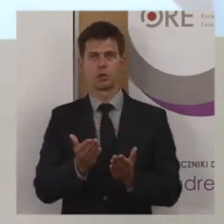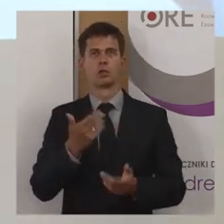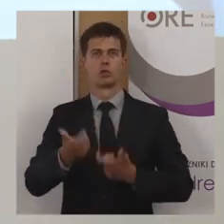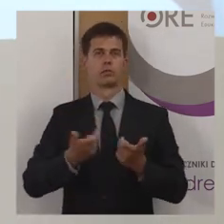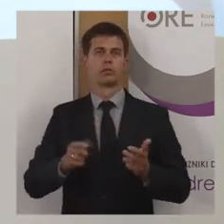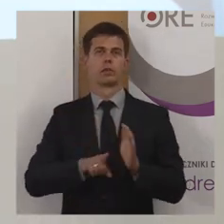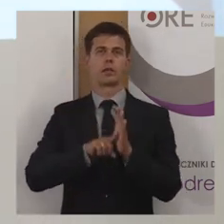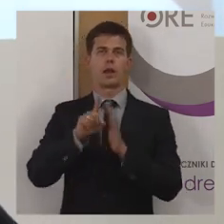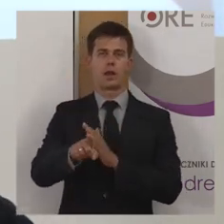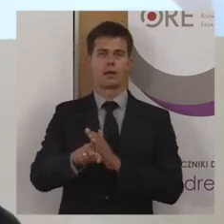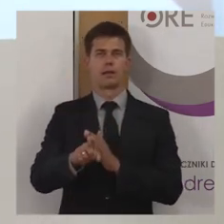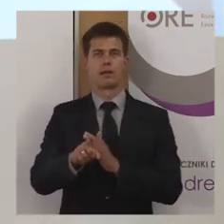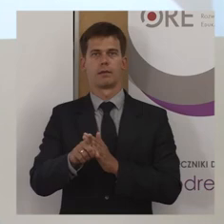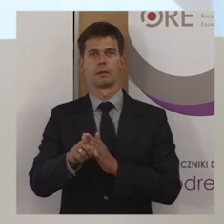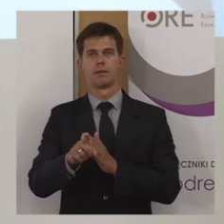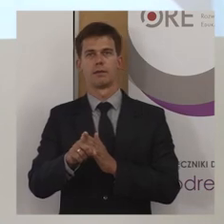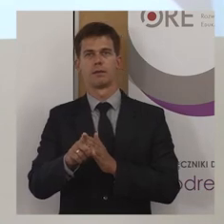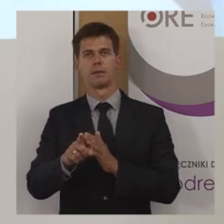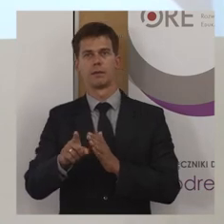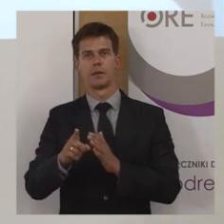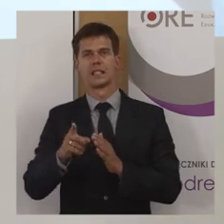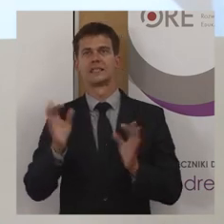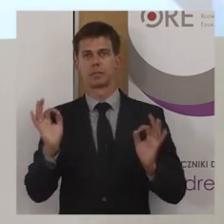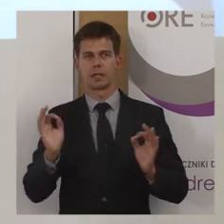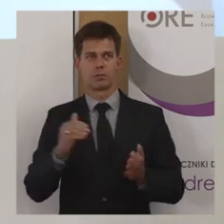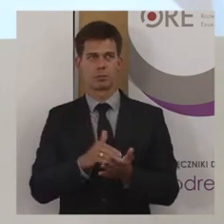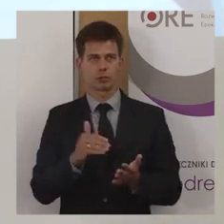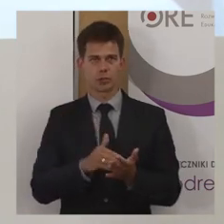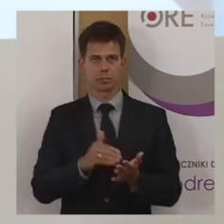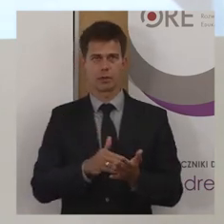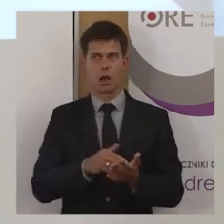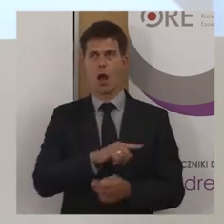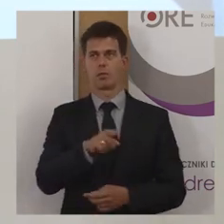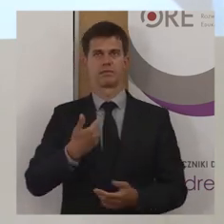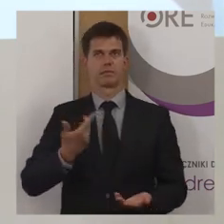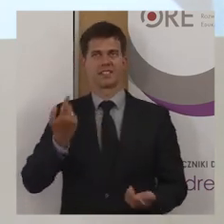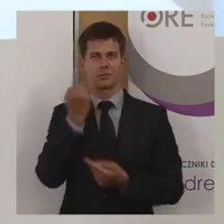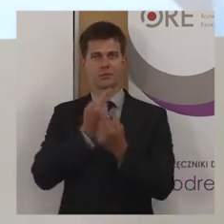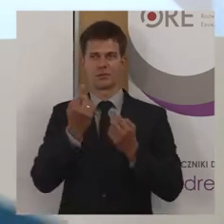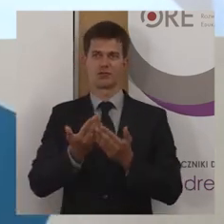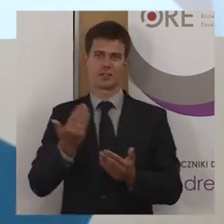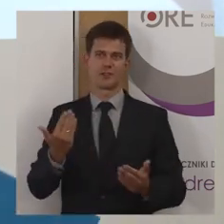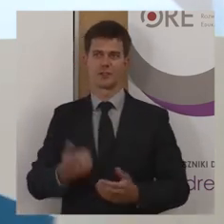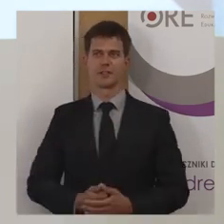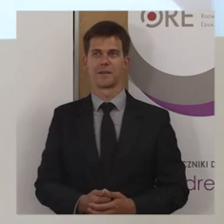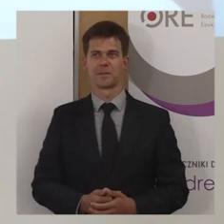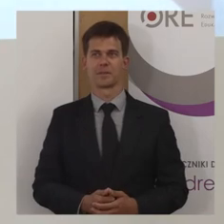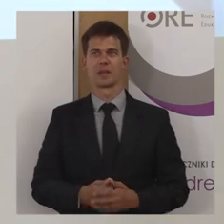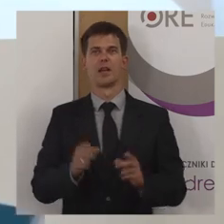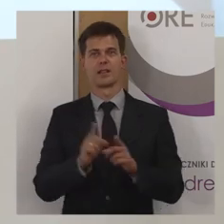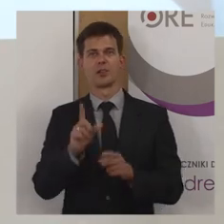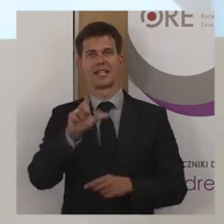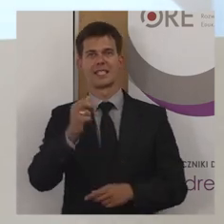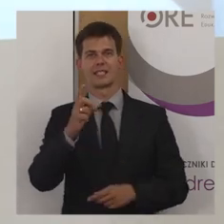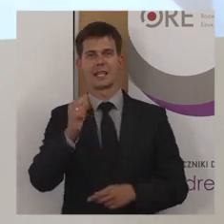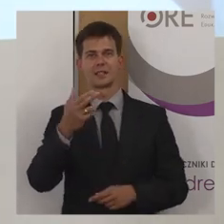no właśnie dla osób, które mają specjalne potrzeby edukacyjne, o których nie przewidziano w tym projekcie. Ta licencja na to zezwala i